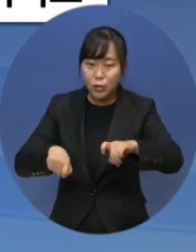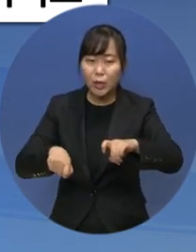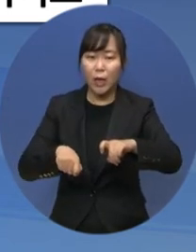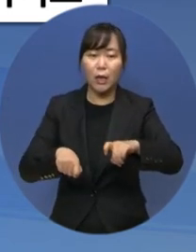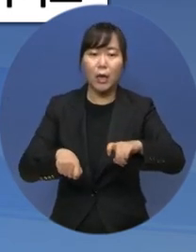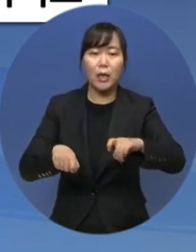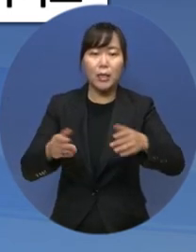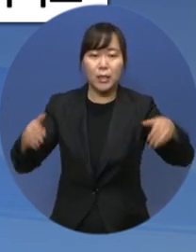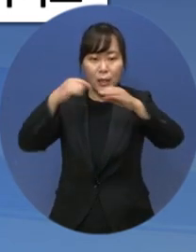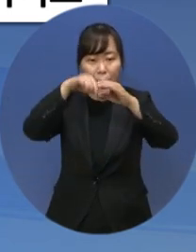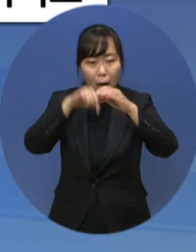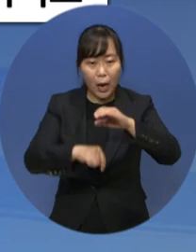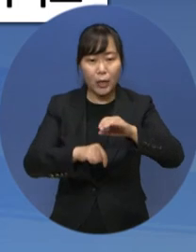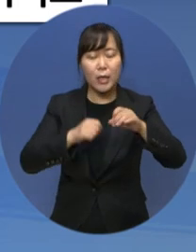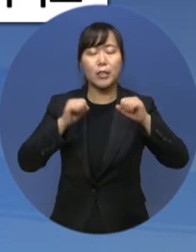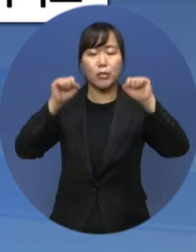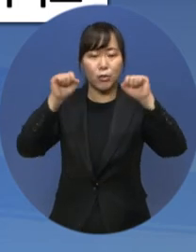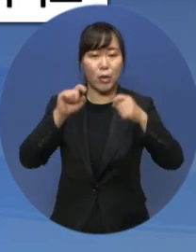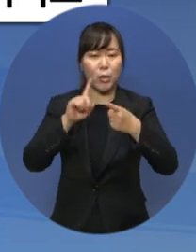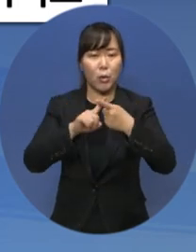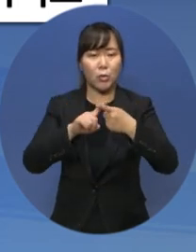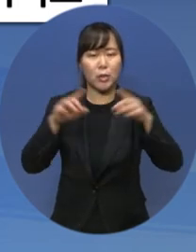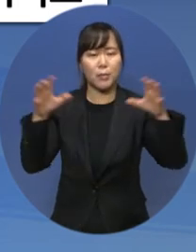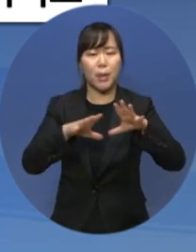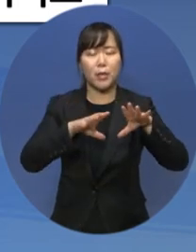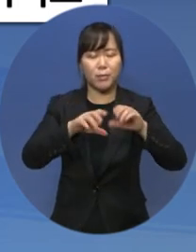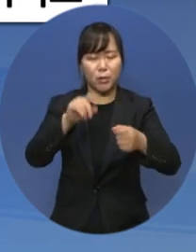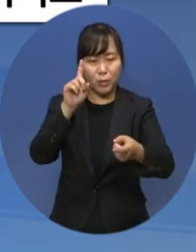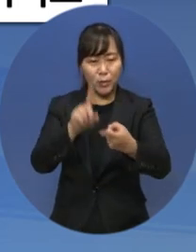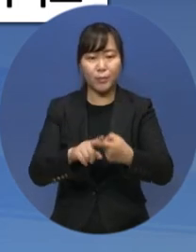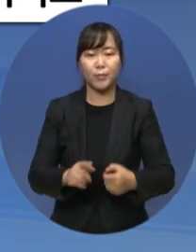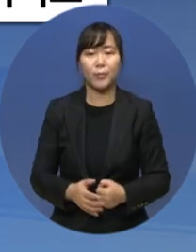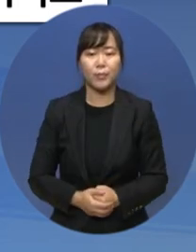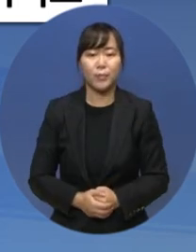실내 체육시설 집합금지도 유지됩니다.